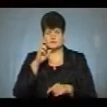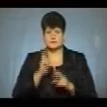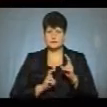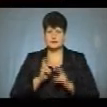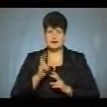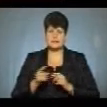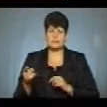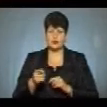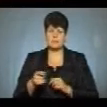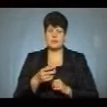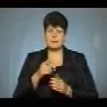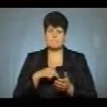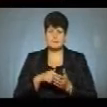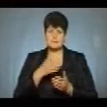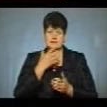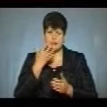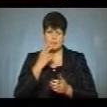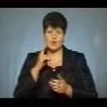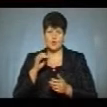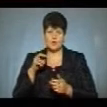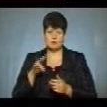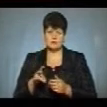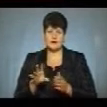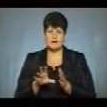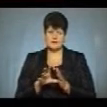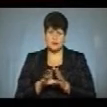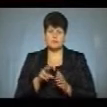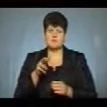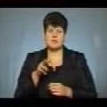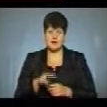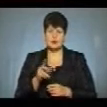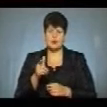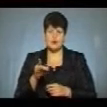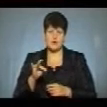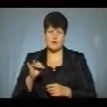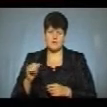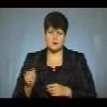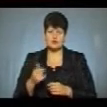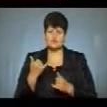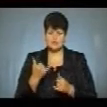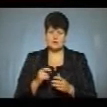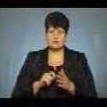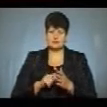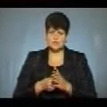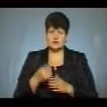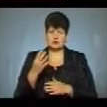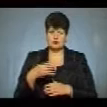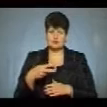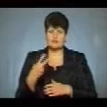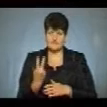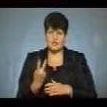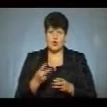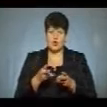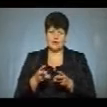підприємства «Тернопільміськтеплокомуненерго» Михайло Горбань. За його словами, сьогодні запустили всі 42 котельні міста.